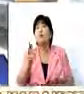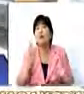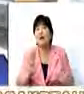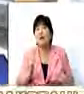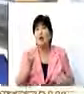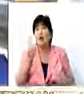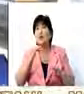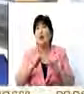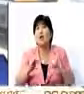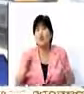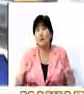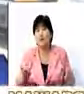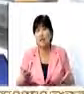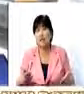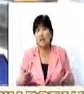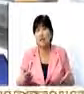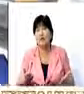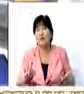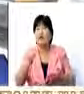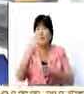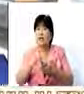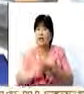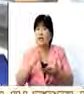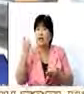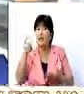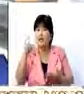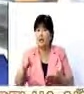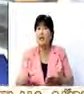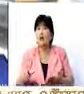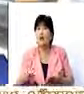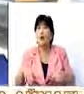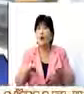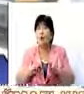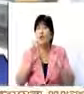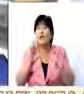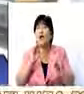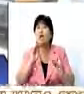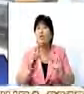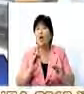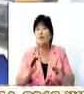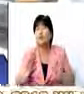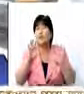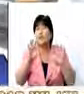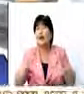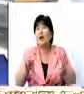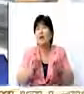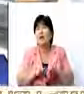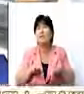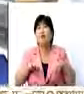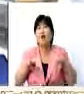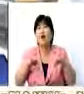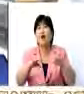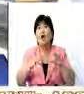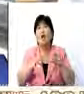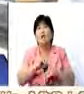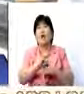осы балабақшаның нелерінің егелері осындай жабықталған заңға сәйкес